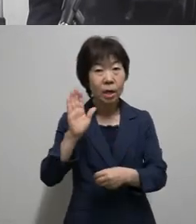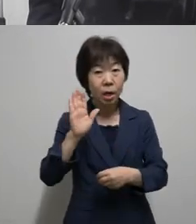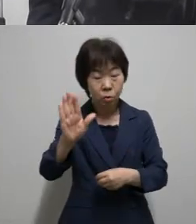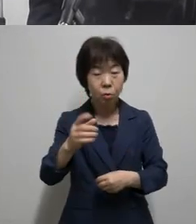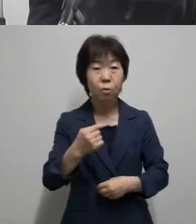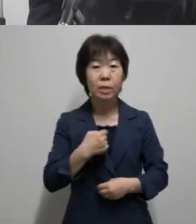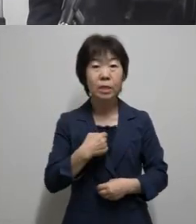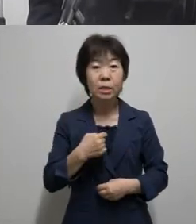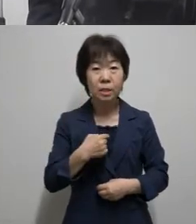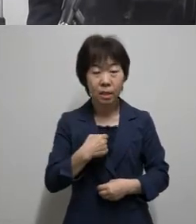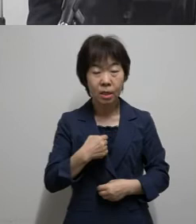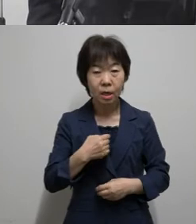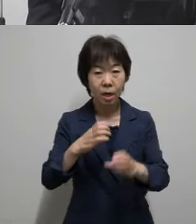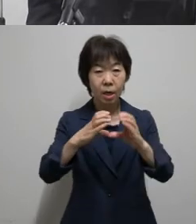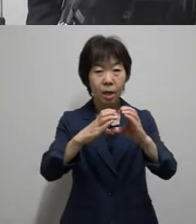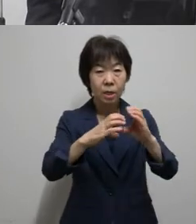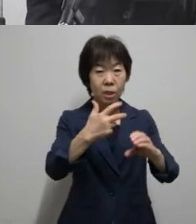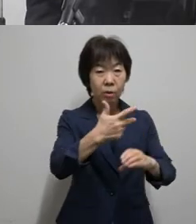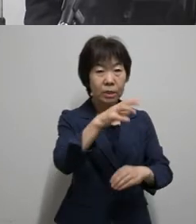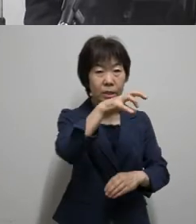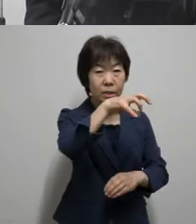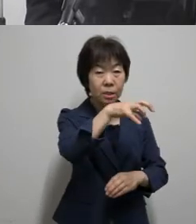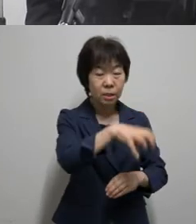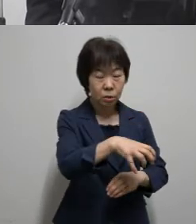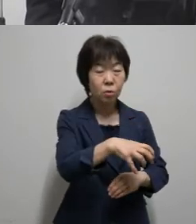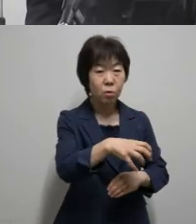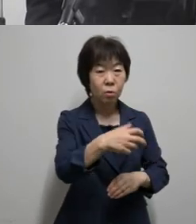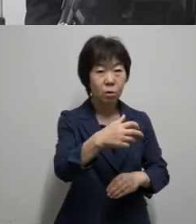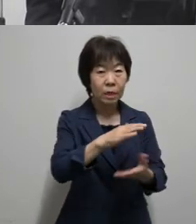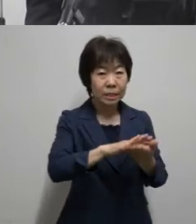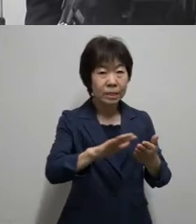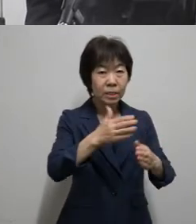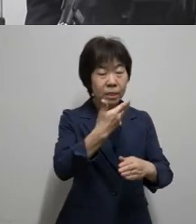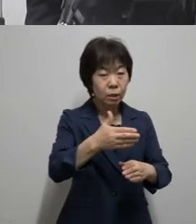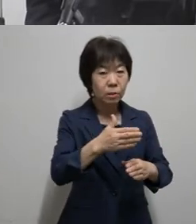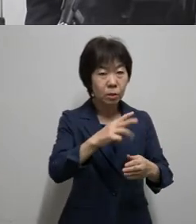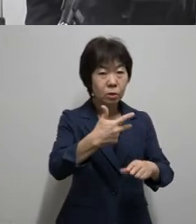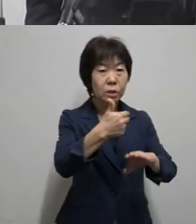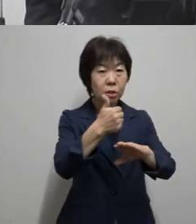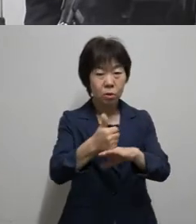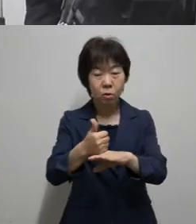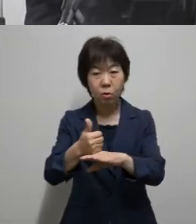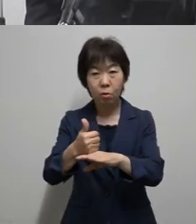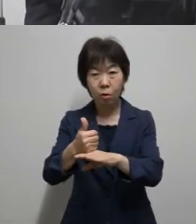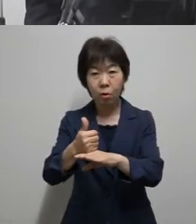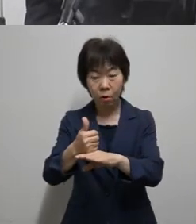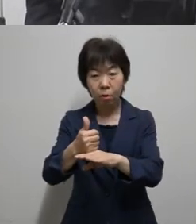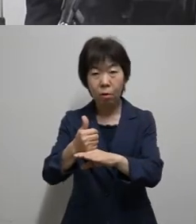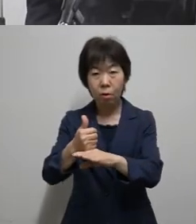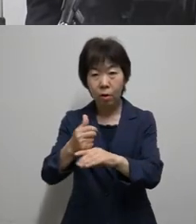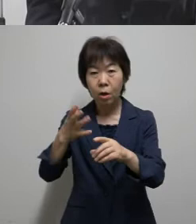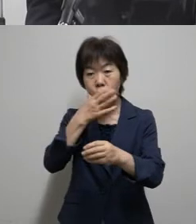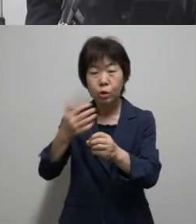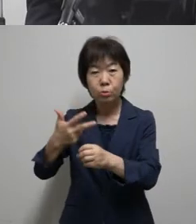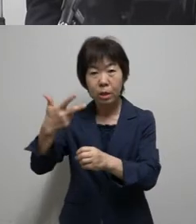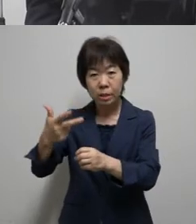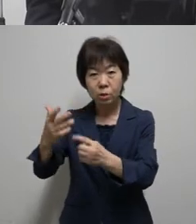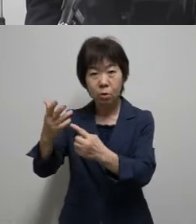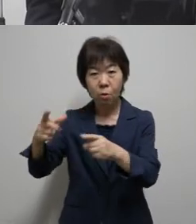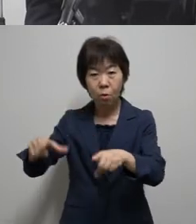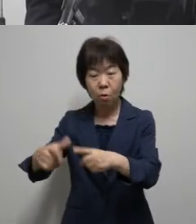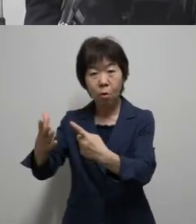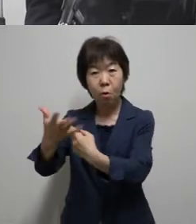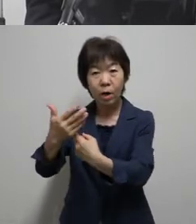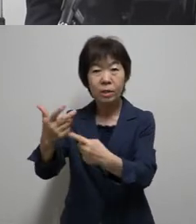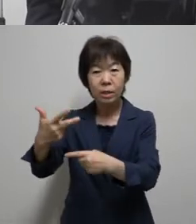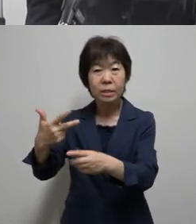いわき市の清水市長福島市の小畑市長そして郡山市の品川市